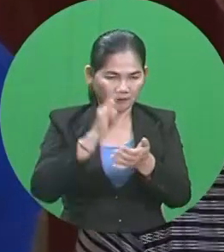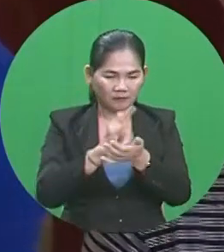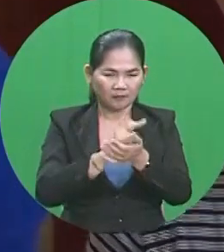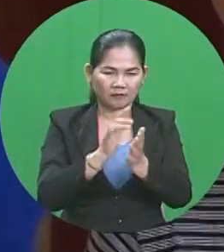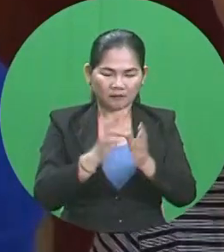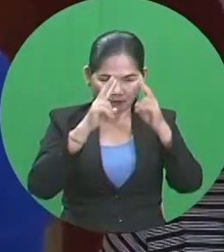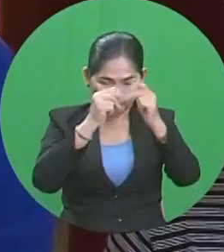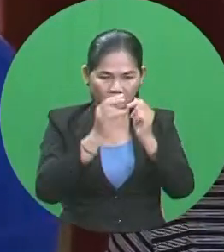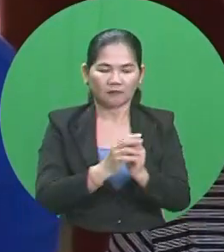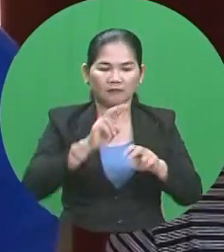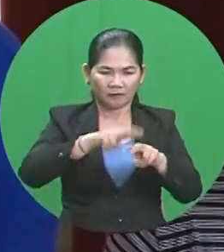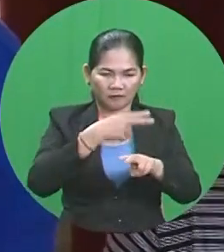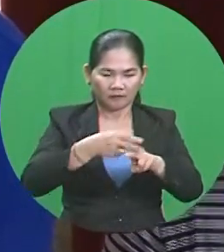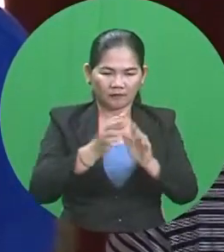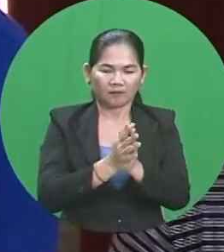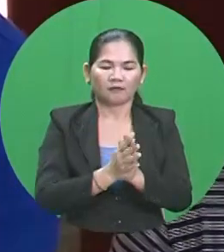ដែលសម្ដេចតេជោនិងសម្ដេចគតិប្របណ្ឌិត